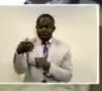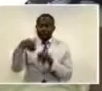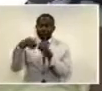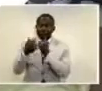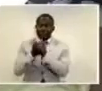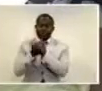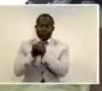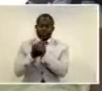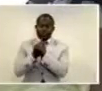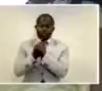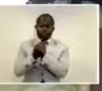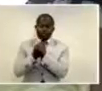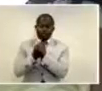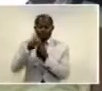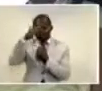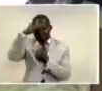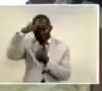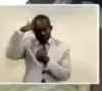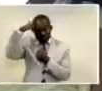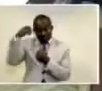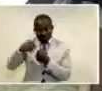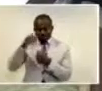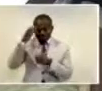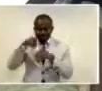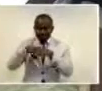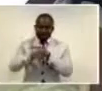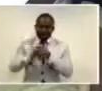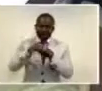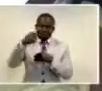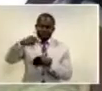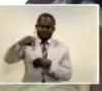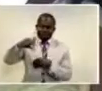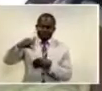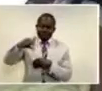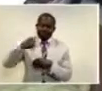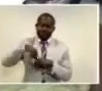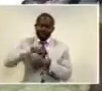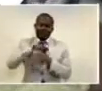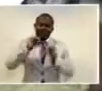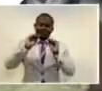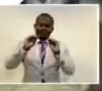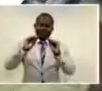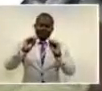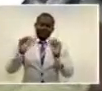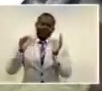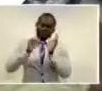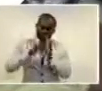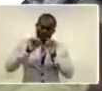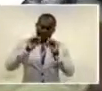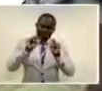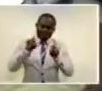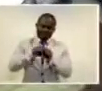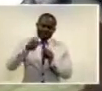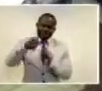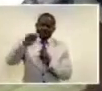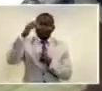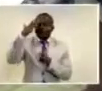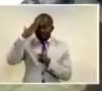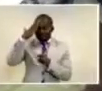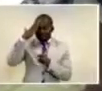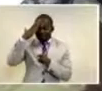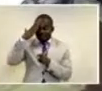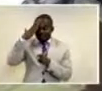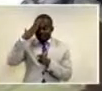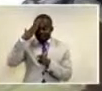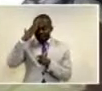Rubavu ziragorana kugira ngo zinjire mu buziranenge turacyabigisha twaranabigishije nabo barabizi